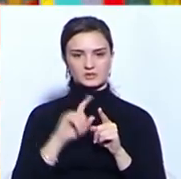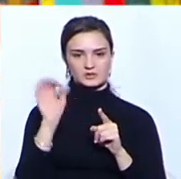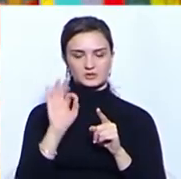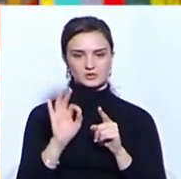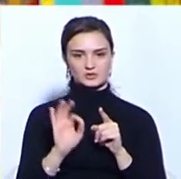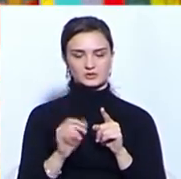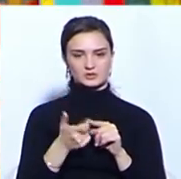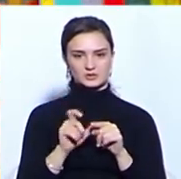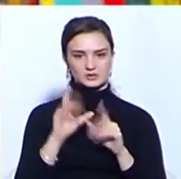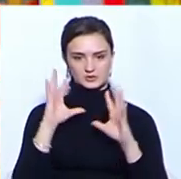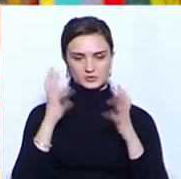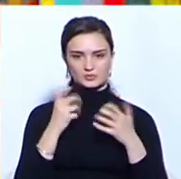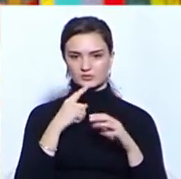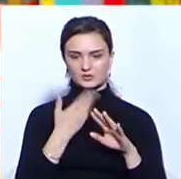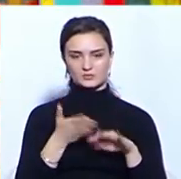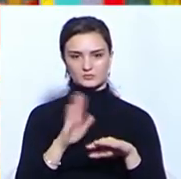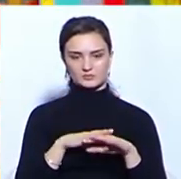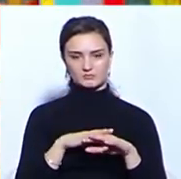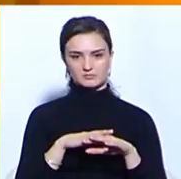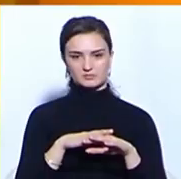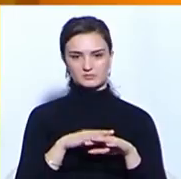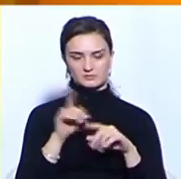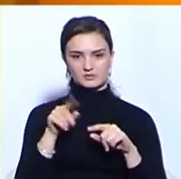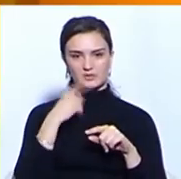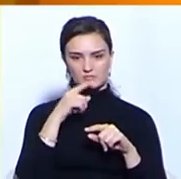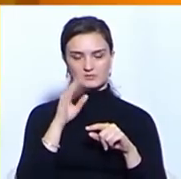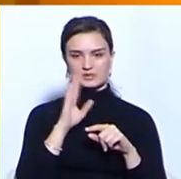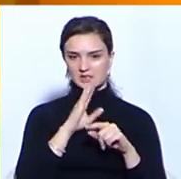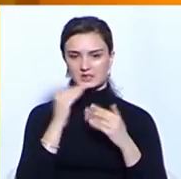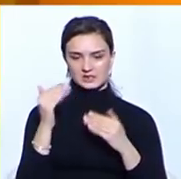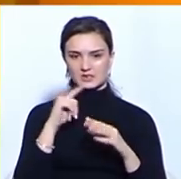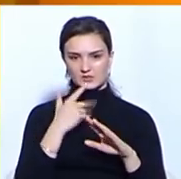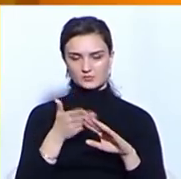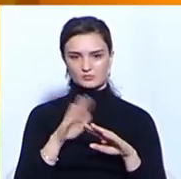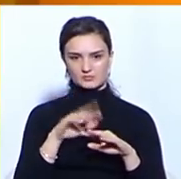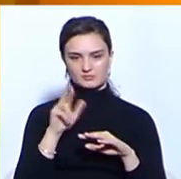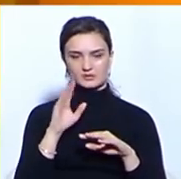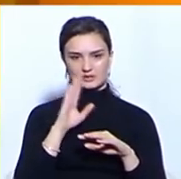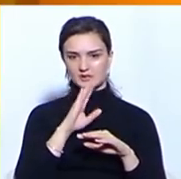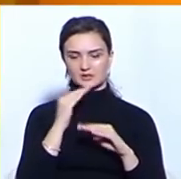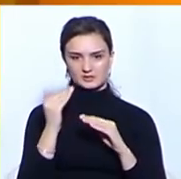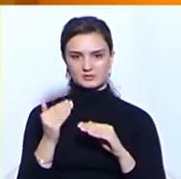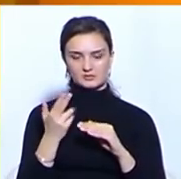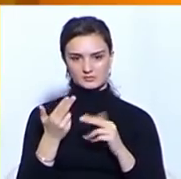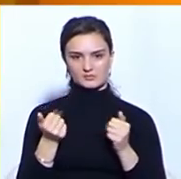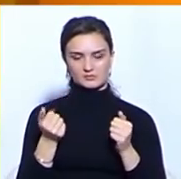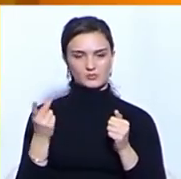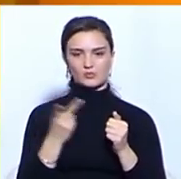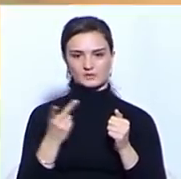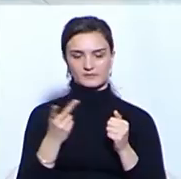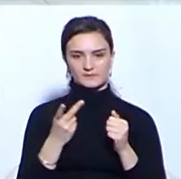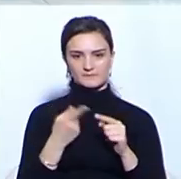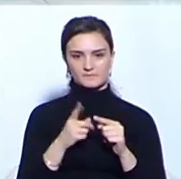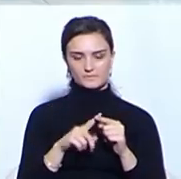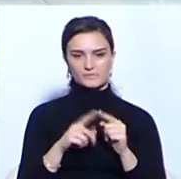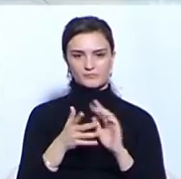შემთხვევები ძალიან ძალიან სერიოზული გართულებების. აქ თქვენ გულისხმობთ დედის მხრივ გართულებებს და დედის მხრივ ლეტალობას, ანუ